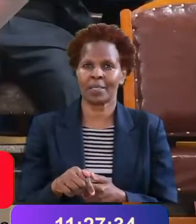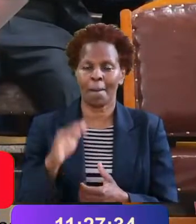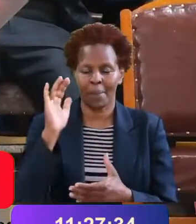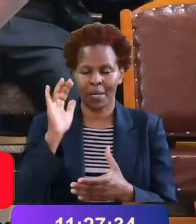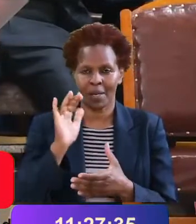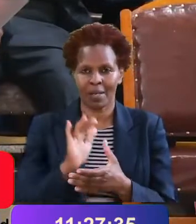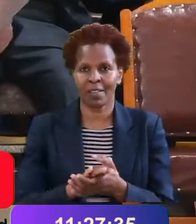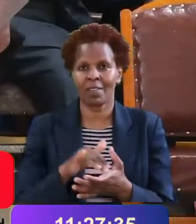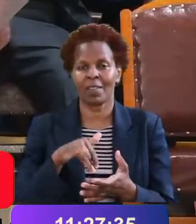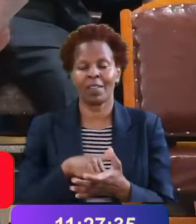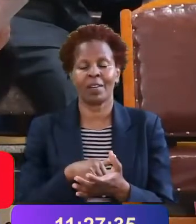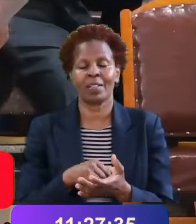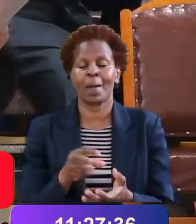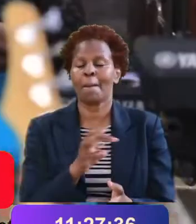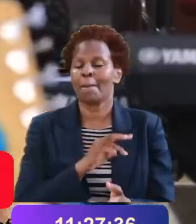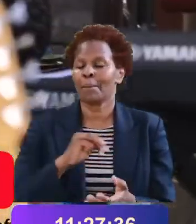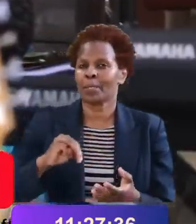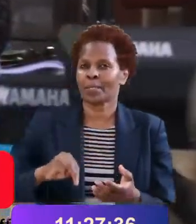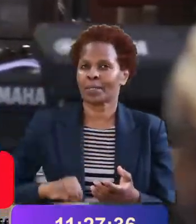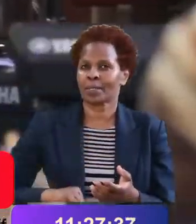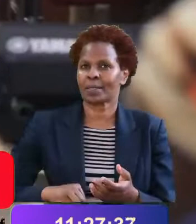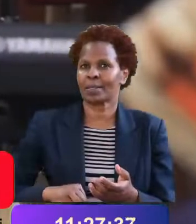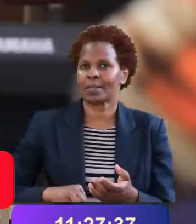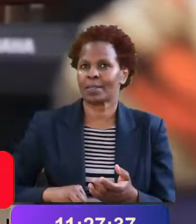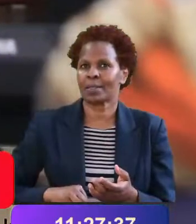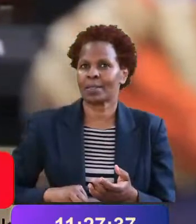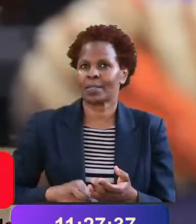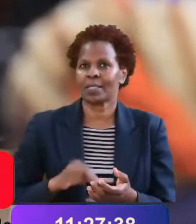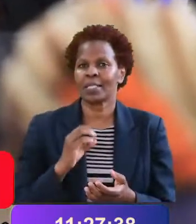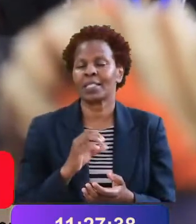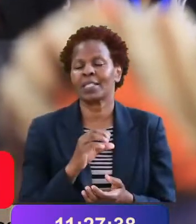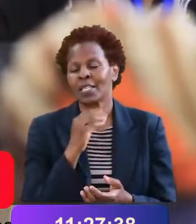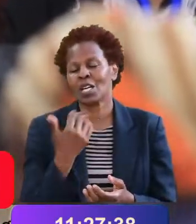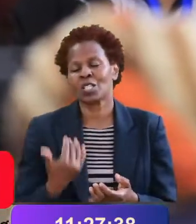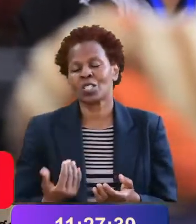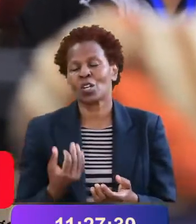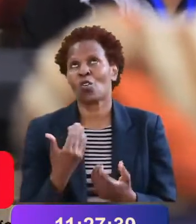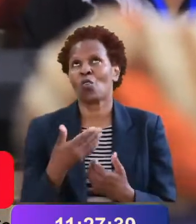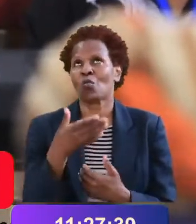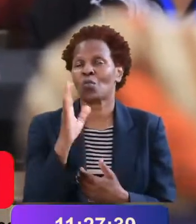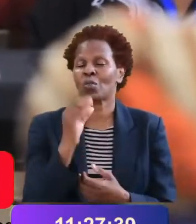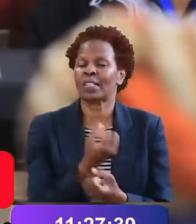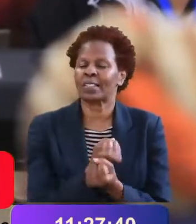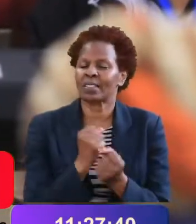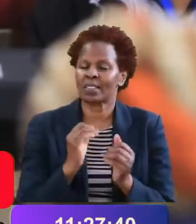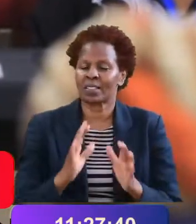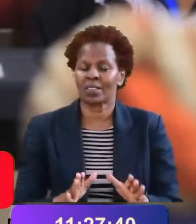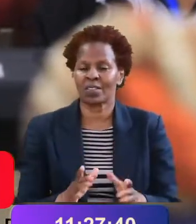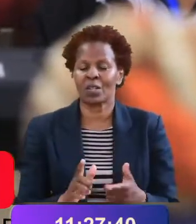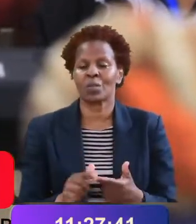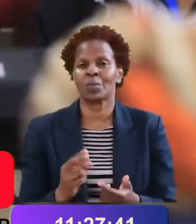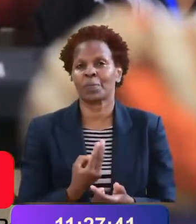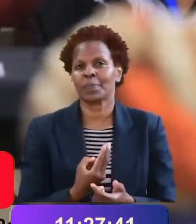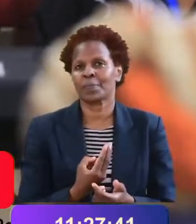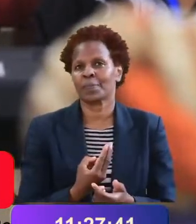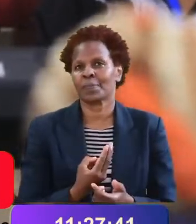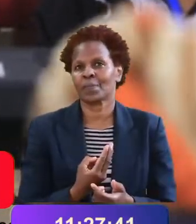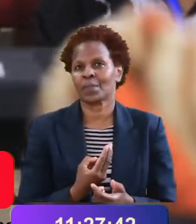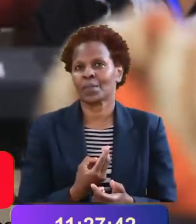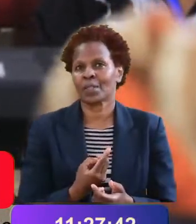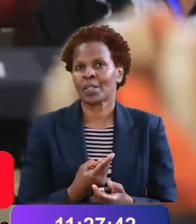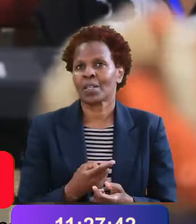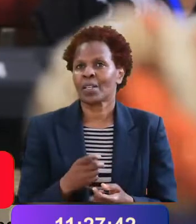kwamba huyu Mesihi ndiye mwana wa Mungu, ndiye mwokozi wetu.